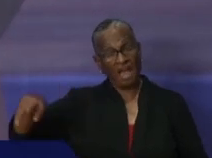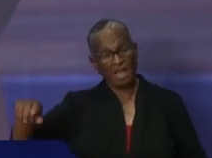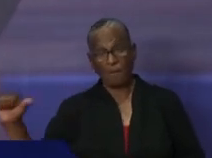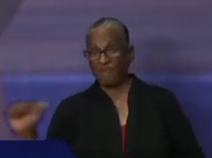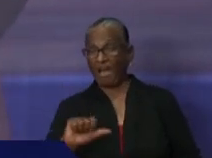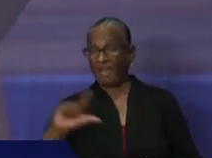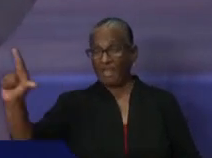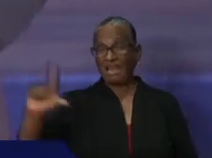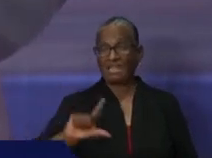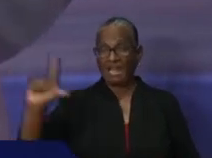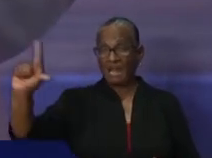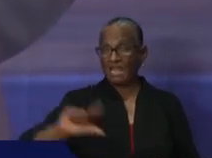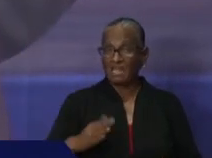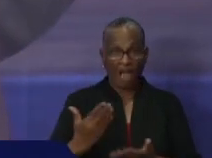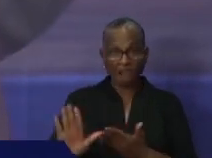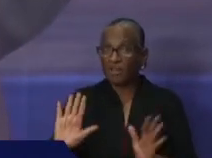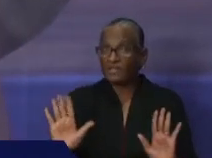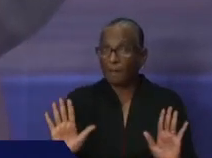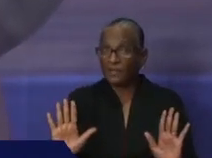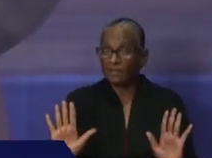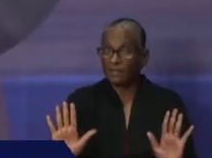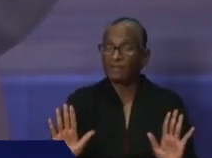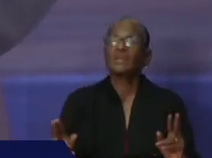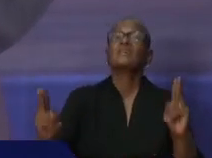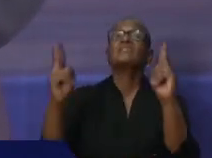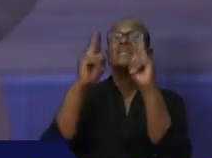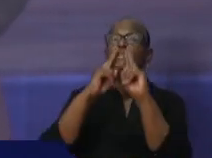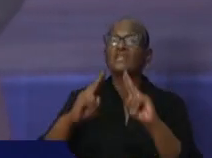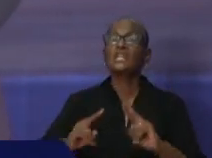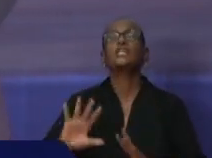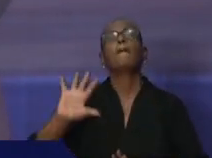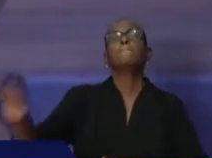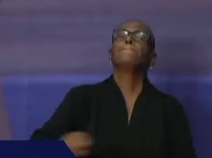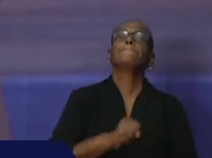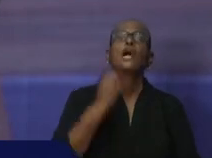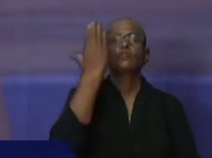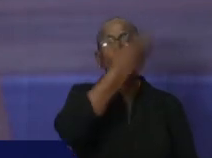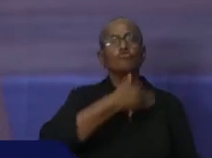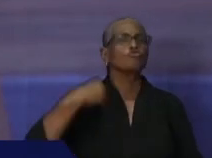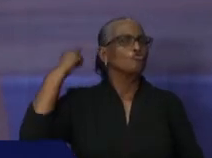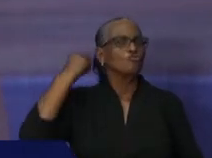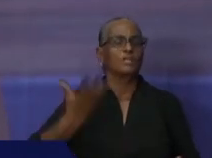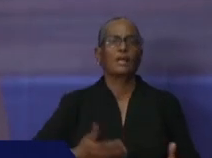internationale schulden niet gaan aflossen, wordt het internationaal ingegrepen. Zo werkt het systeem.